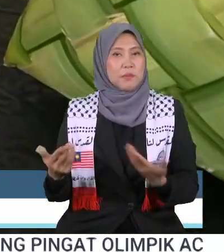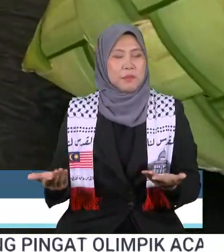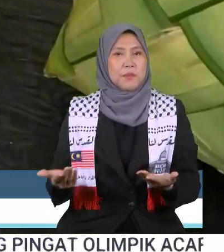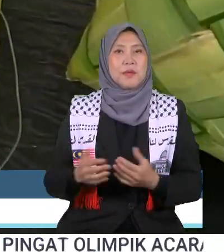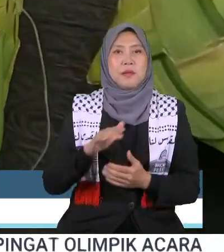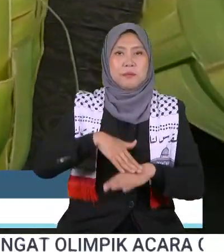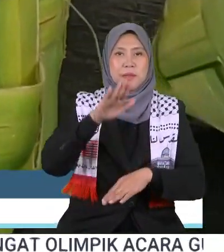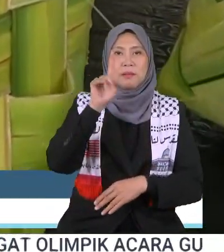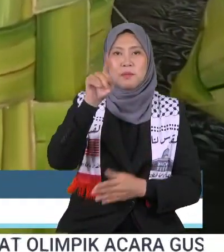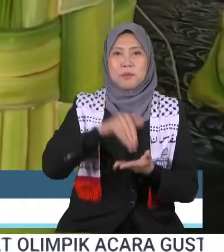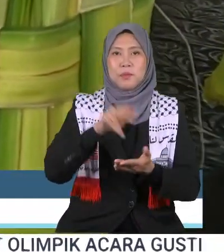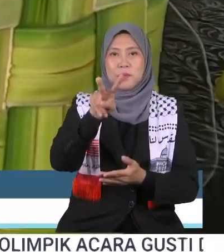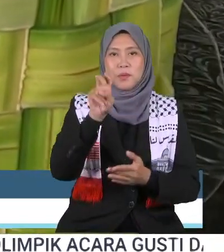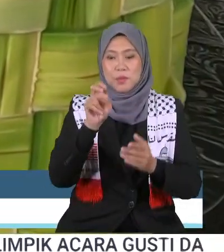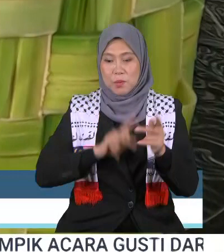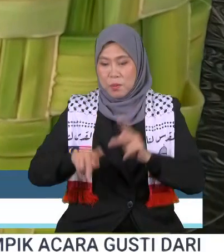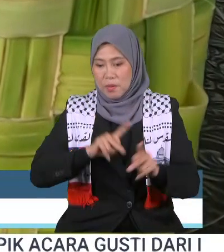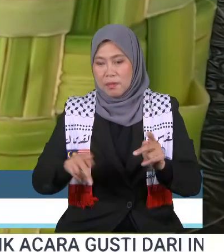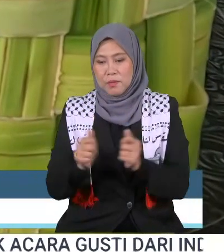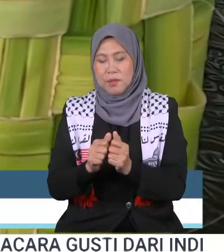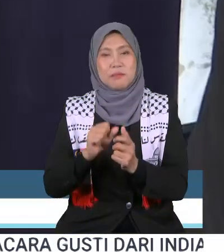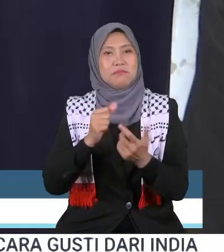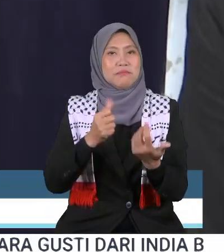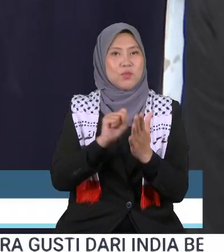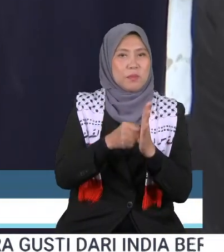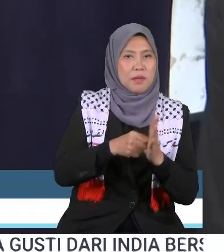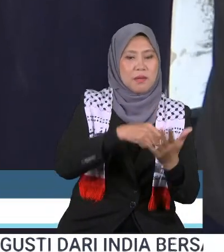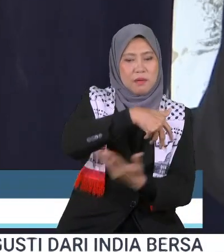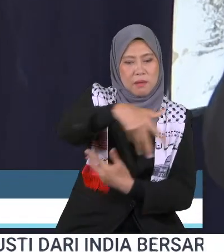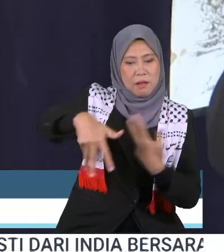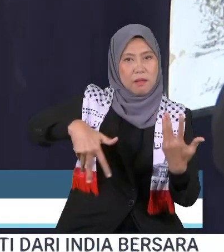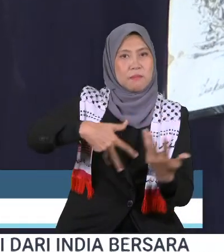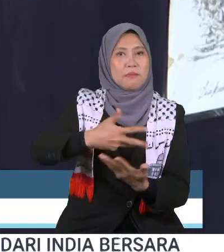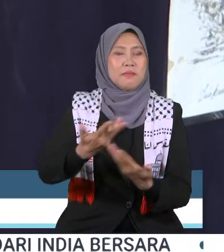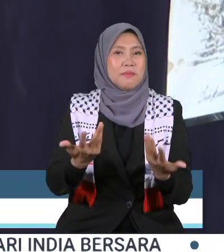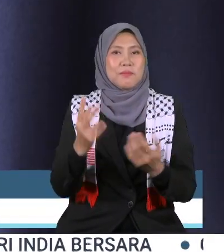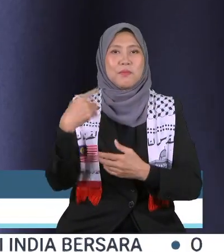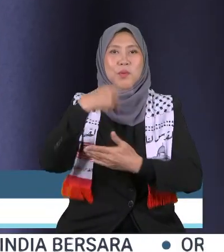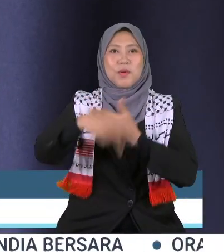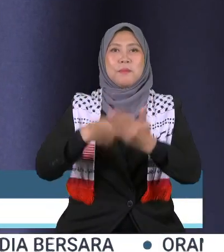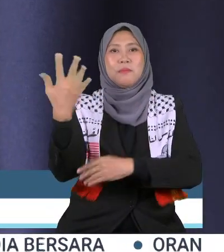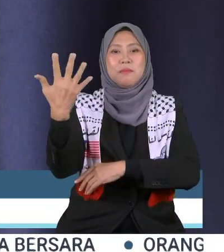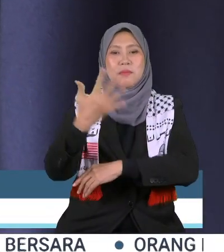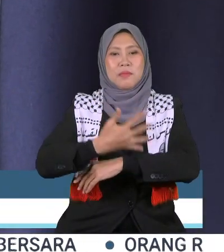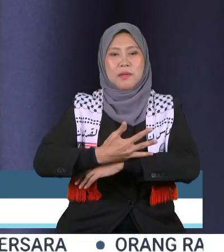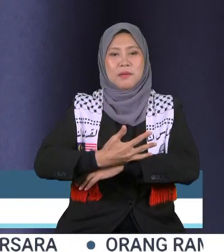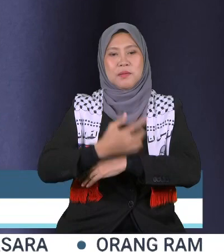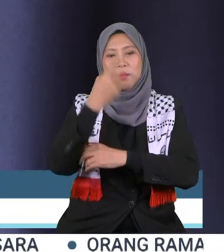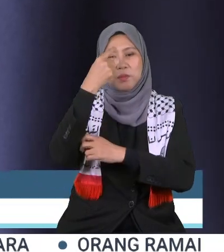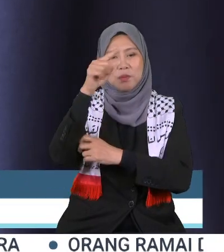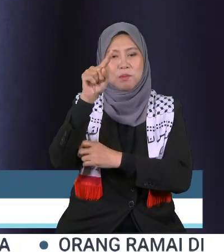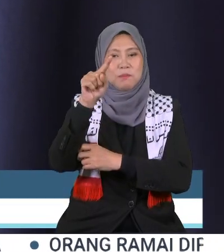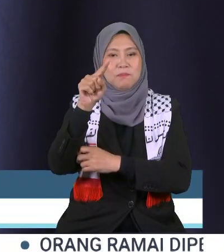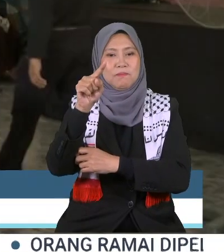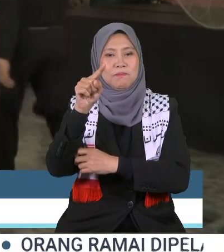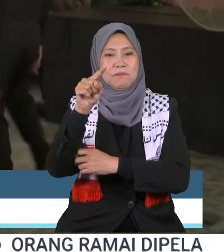lebih 1,200 penduduk dengan sumber alam, program 5 hari turut meningkatkan kesedaran terhadap kehidupan